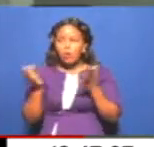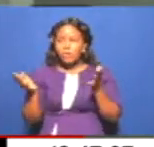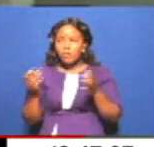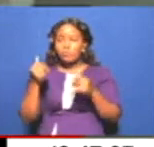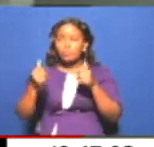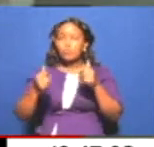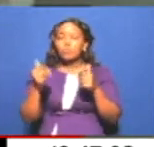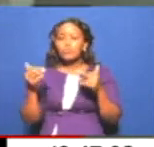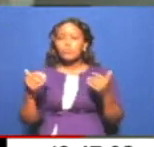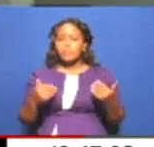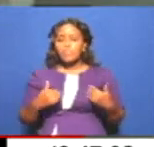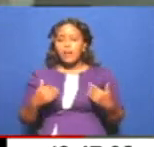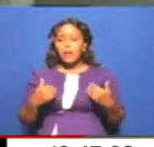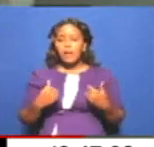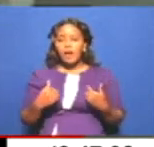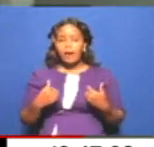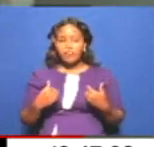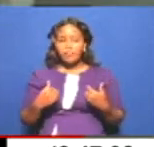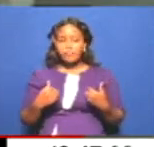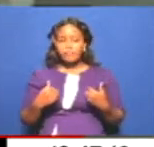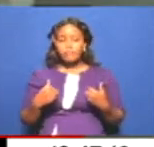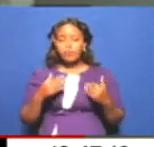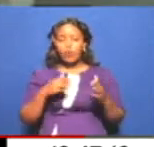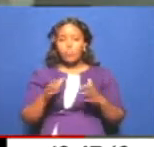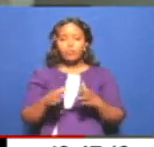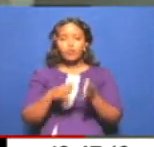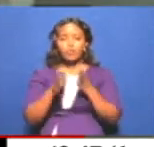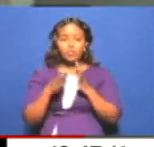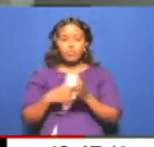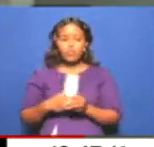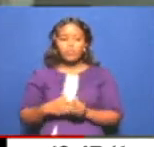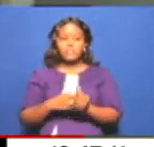kabisa wa kupata ile nafasi ya uongozi. Kwa hivyo